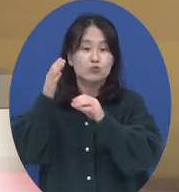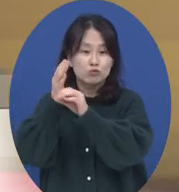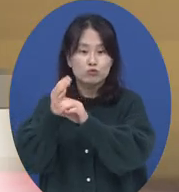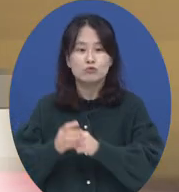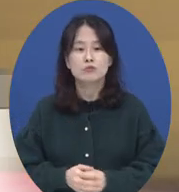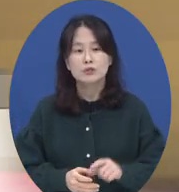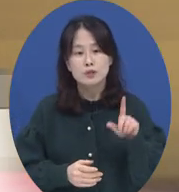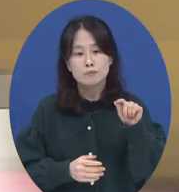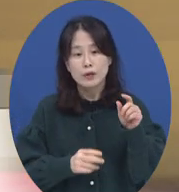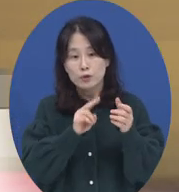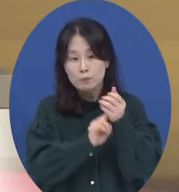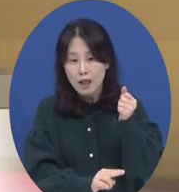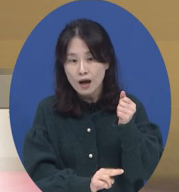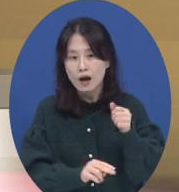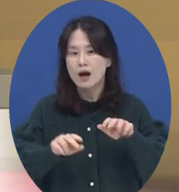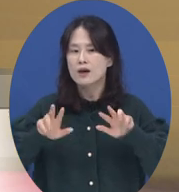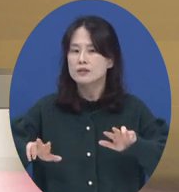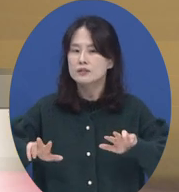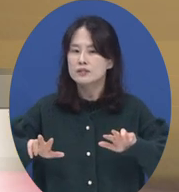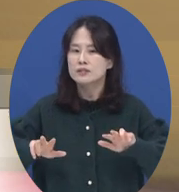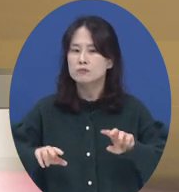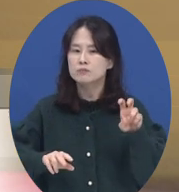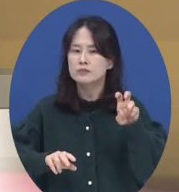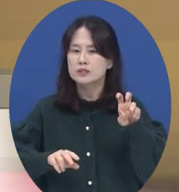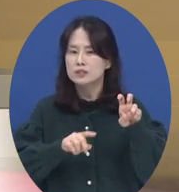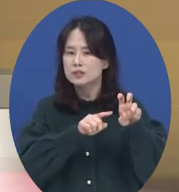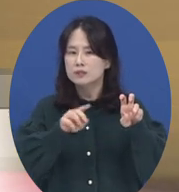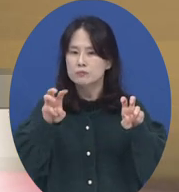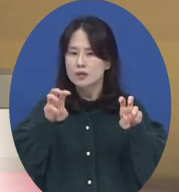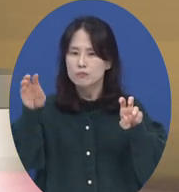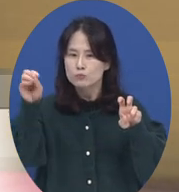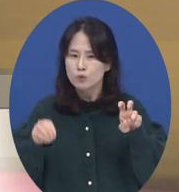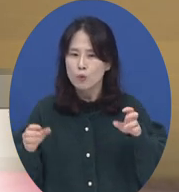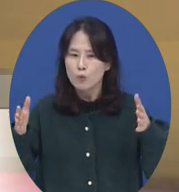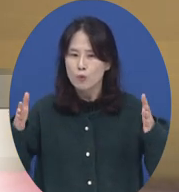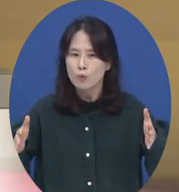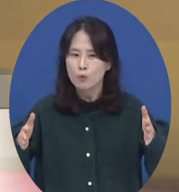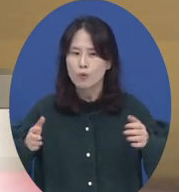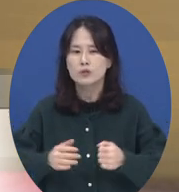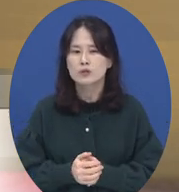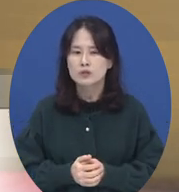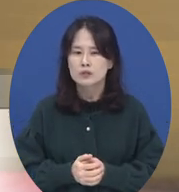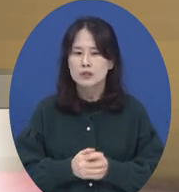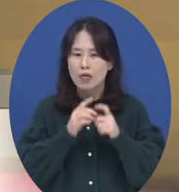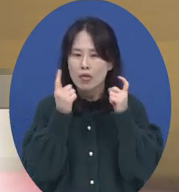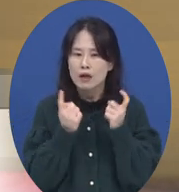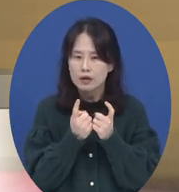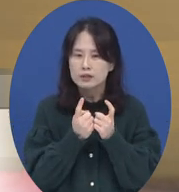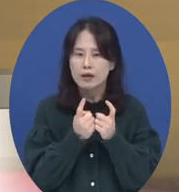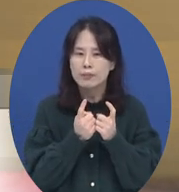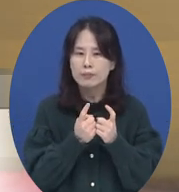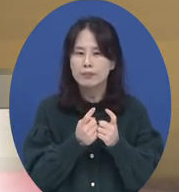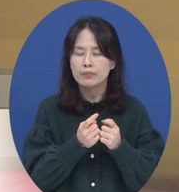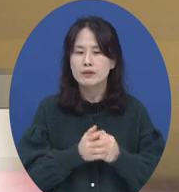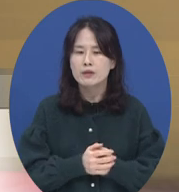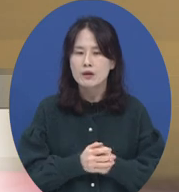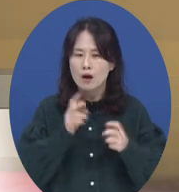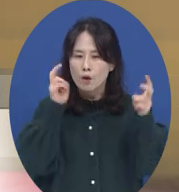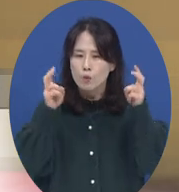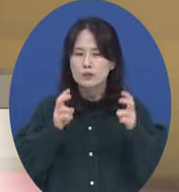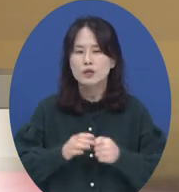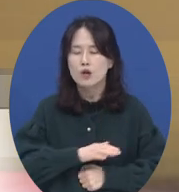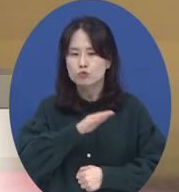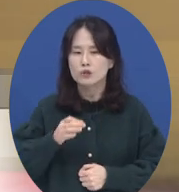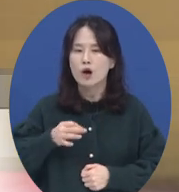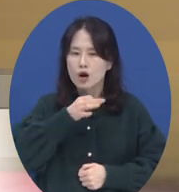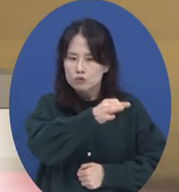원을 판다고 할것 같으면 한 20%에서 40% 사이 그 안에서 우리가